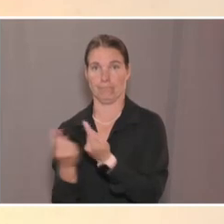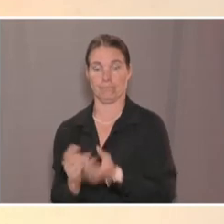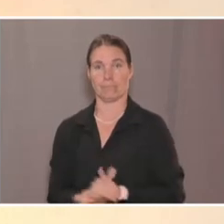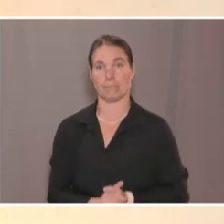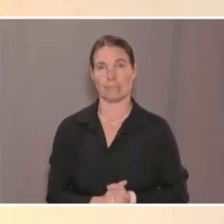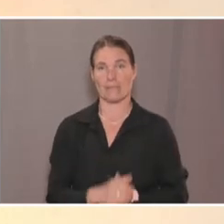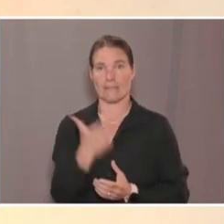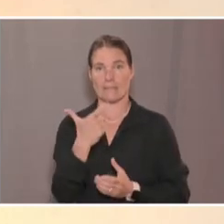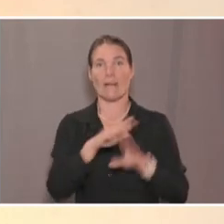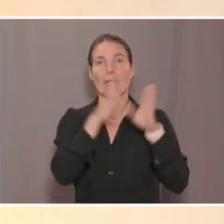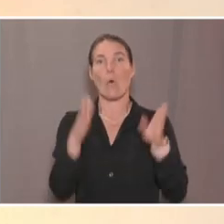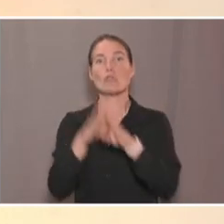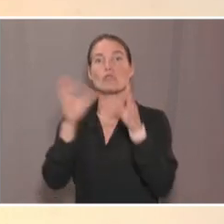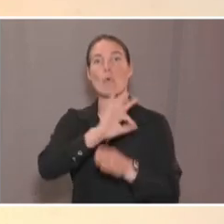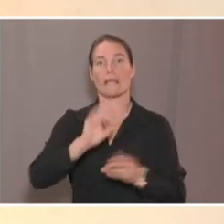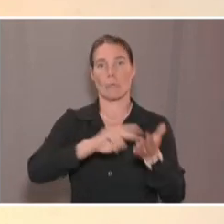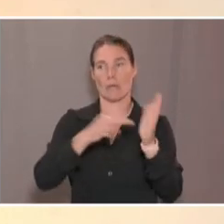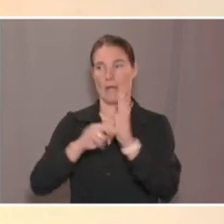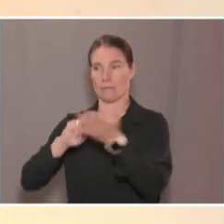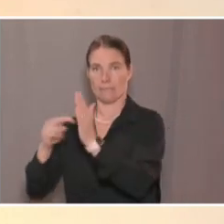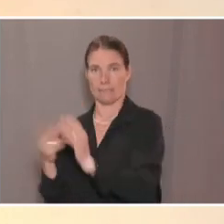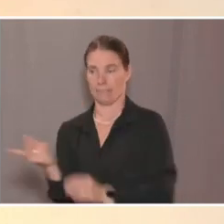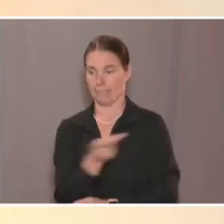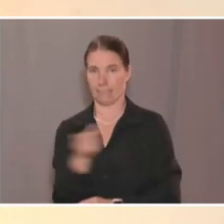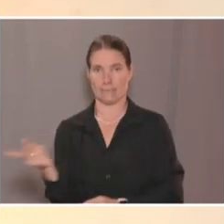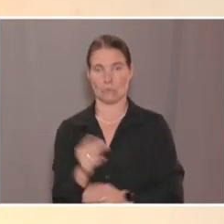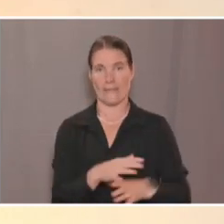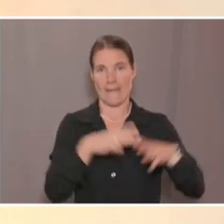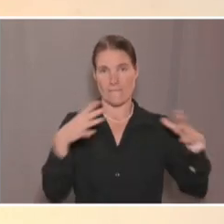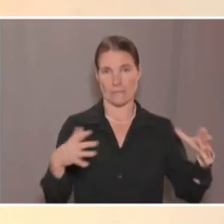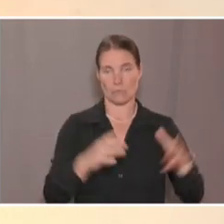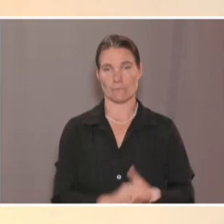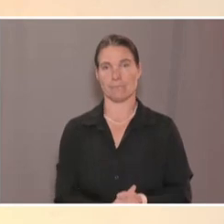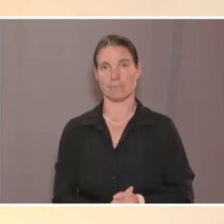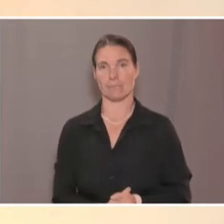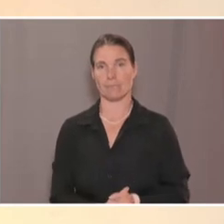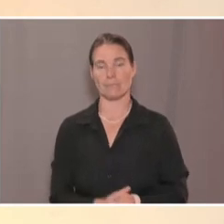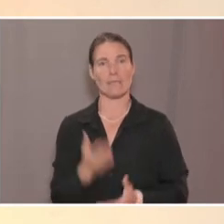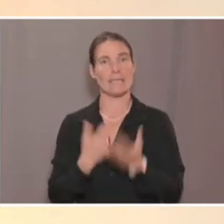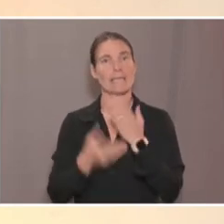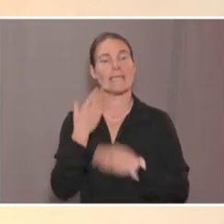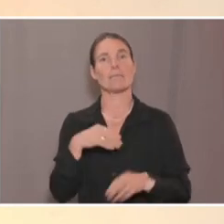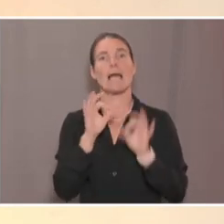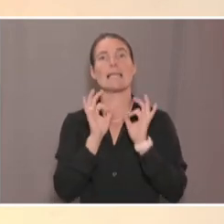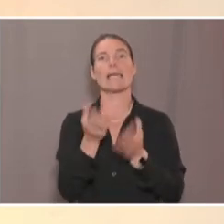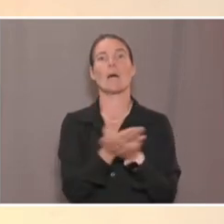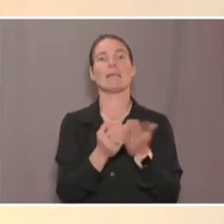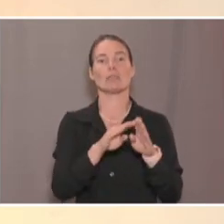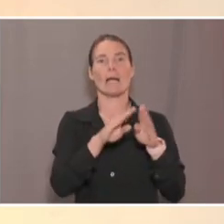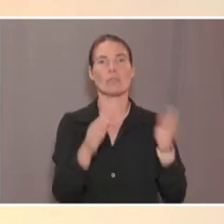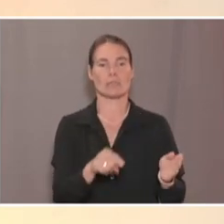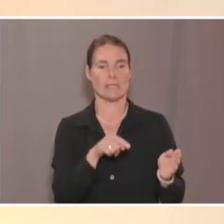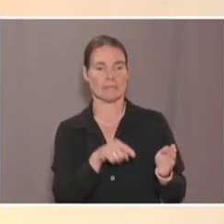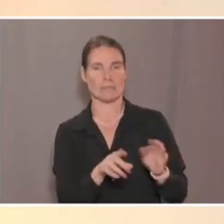pädagogische Hochschulen wurden geplant und zudem eine Reihe vorübergehender Notmaßnahmen. An den ehemaligen Lehrerbildungsanstalten fanden Notkurse